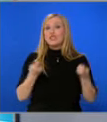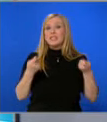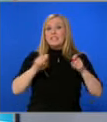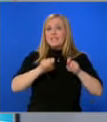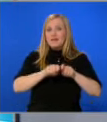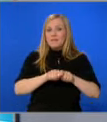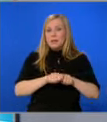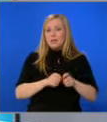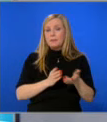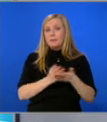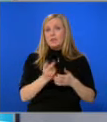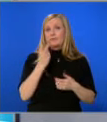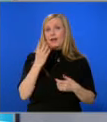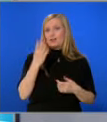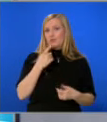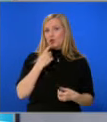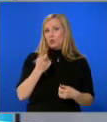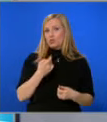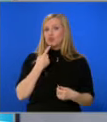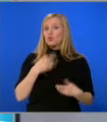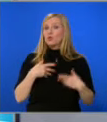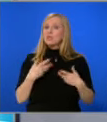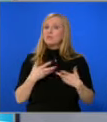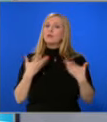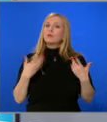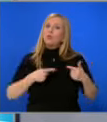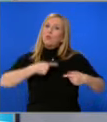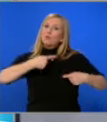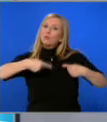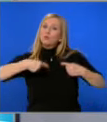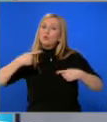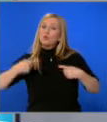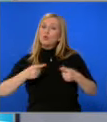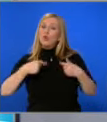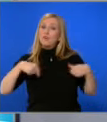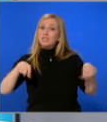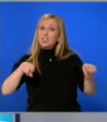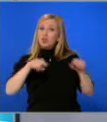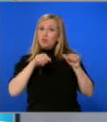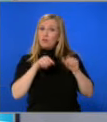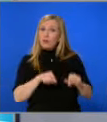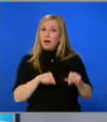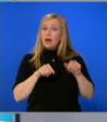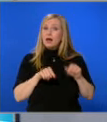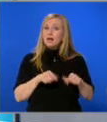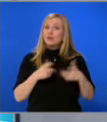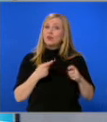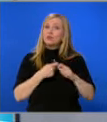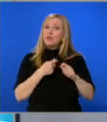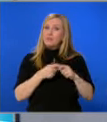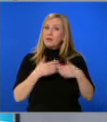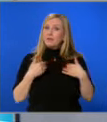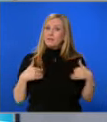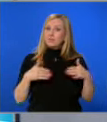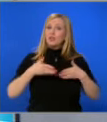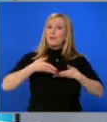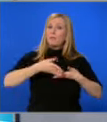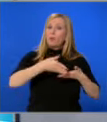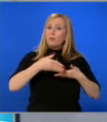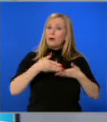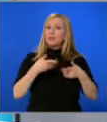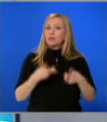през 2024 година, защото изисква доста процедури. Но всичко това, което ще направим ние, ще помагаме